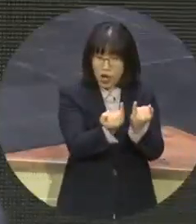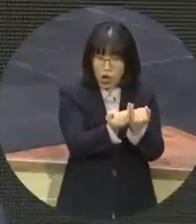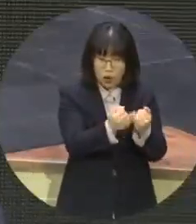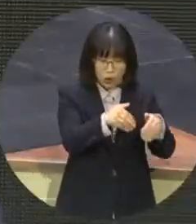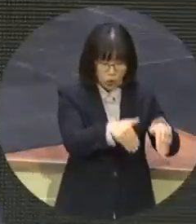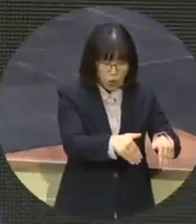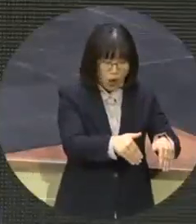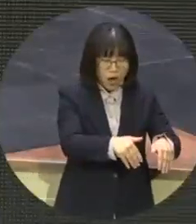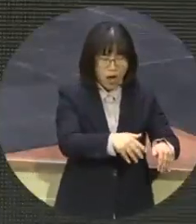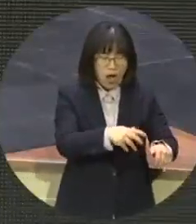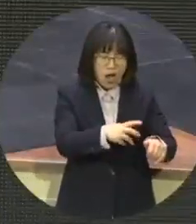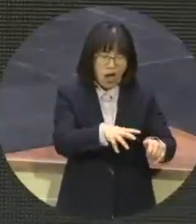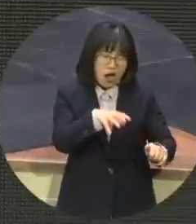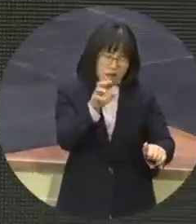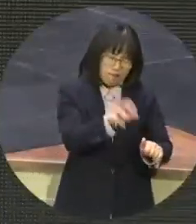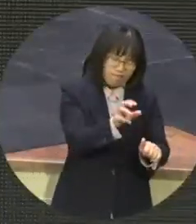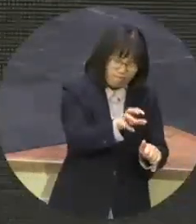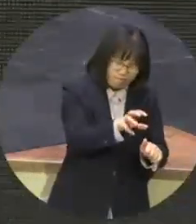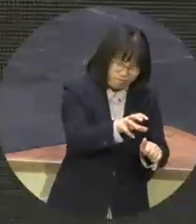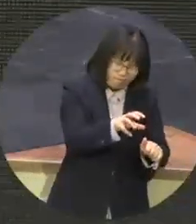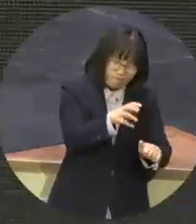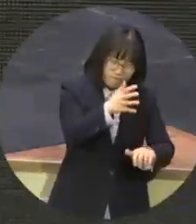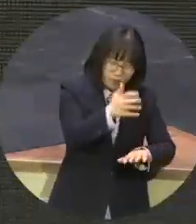학대를 견디지 못해서 도망갑니다.